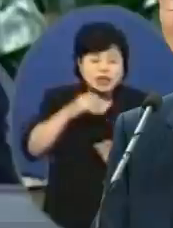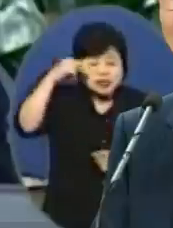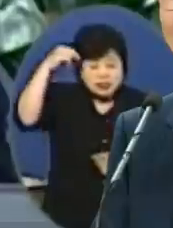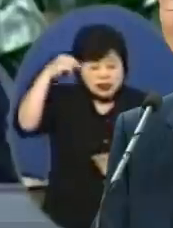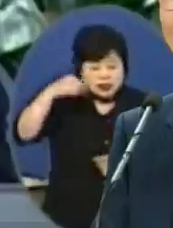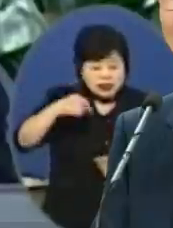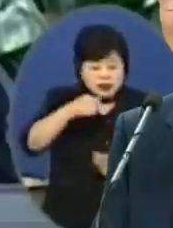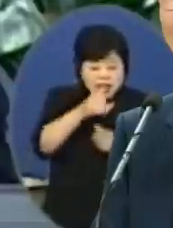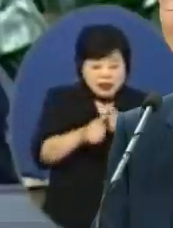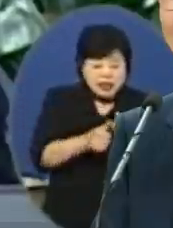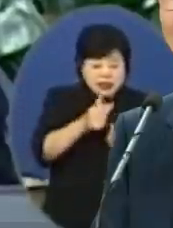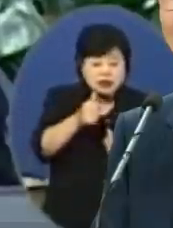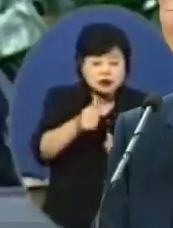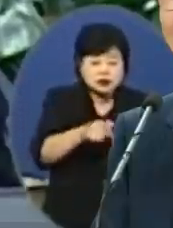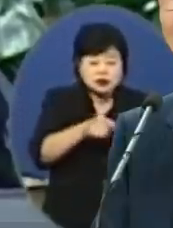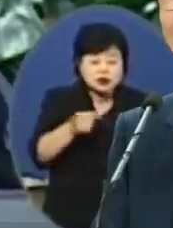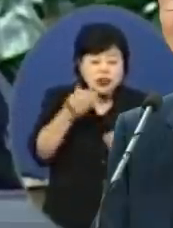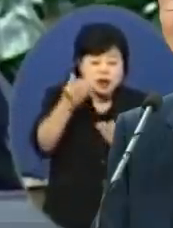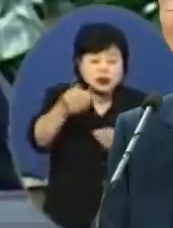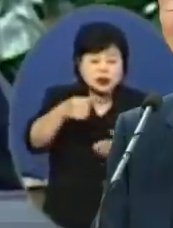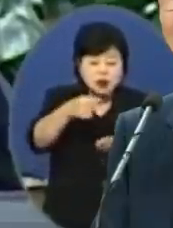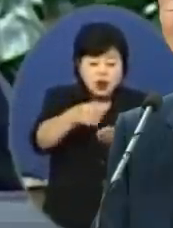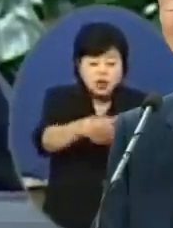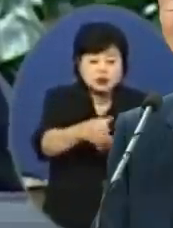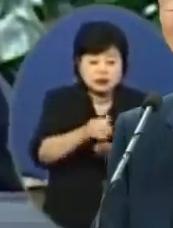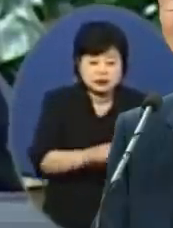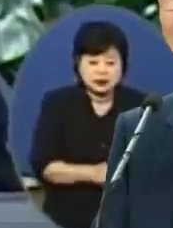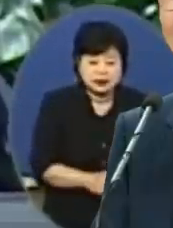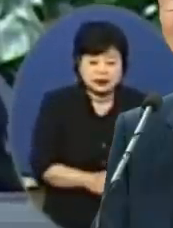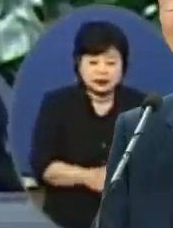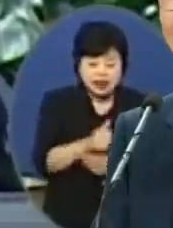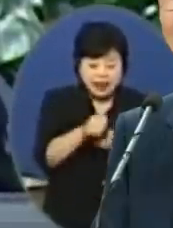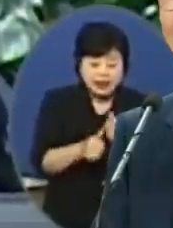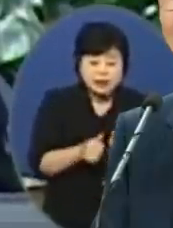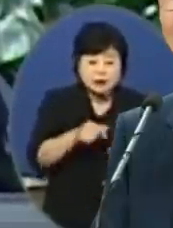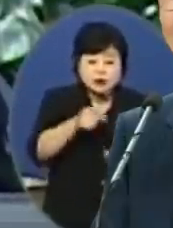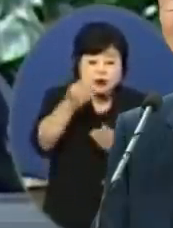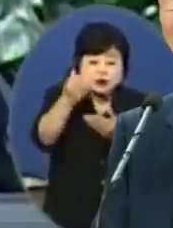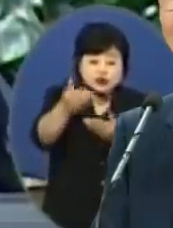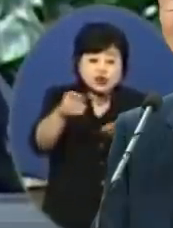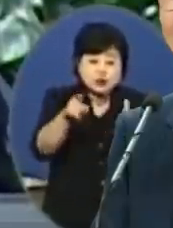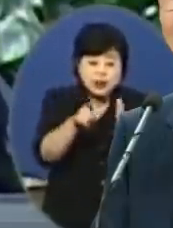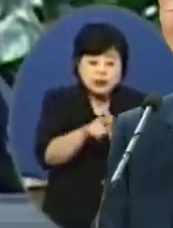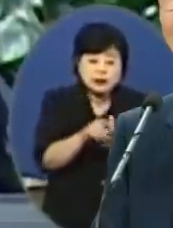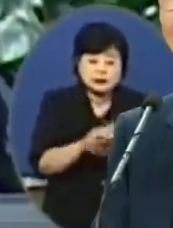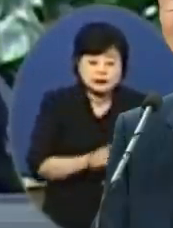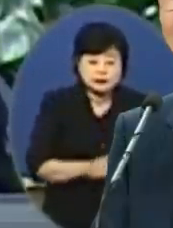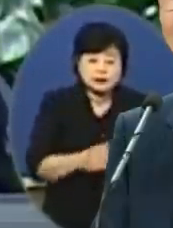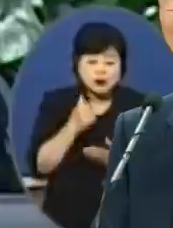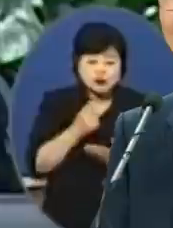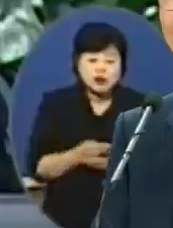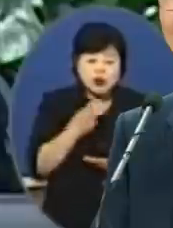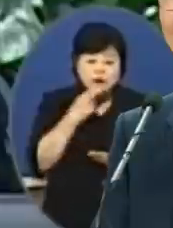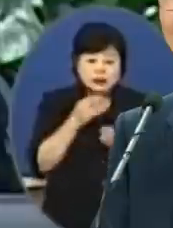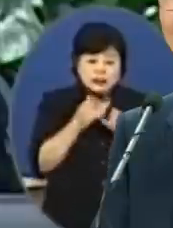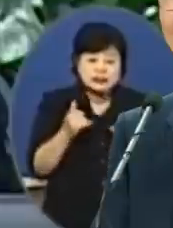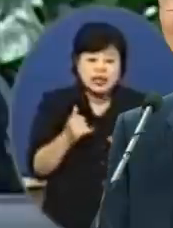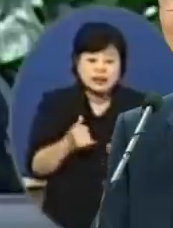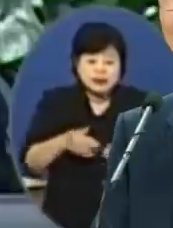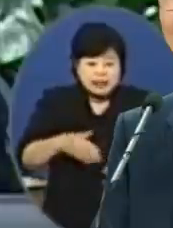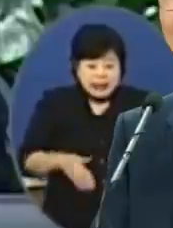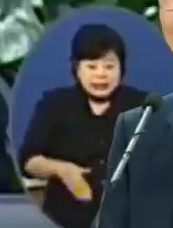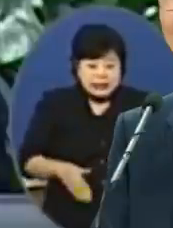느끼셨던지 하나님은 우리를 구원하기로 작정을 하신 것입니다. 하나님이 구원하려면 죄 없는 인간의